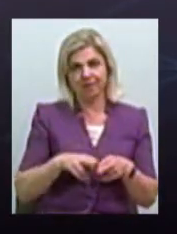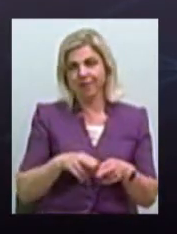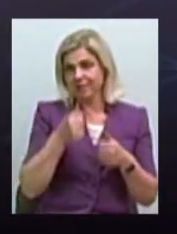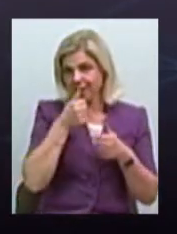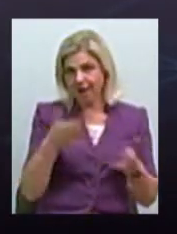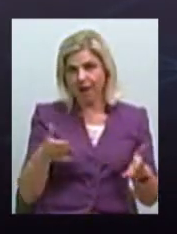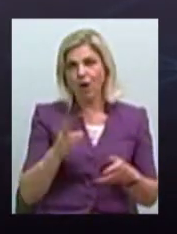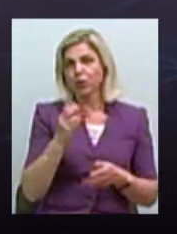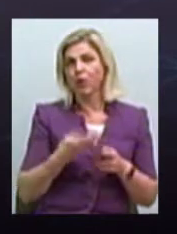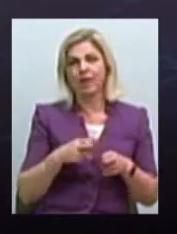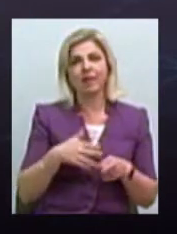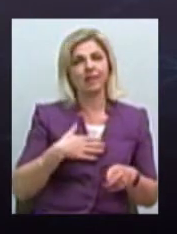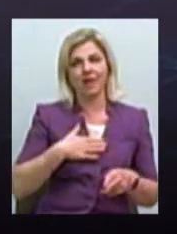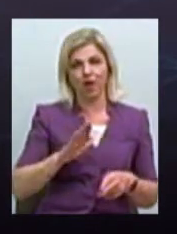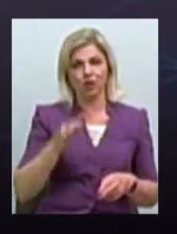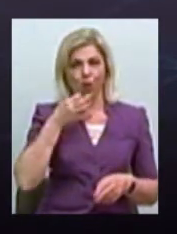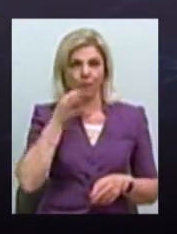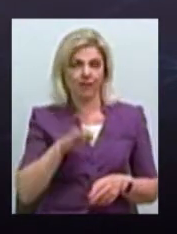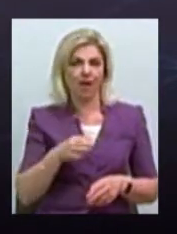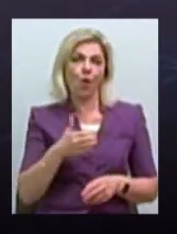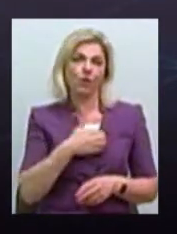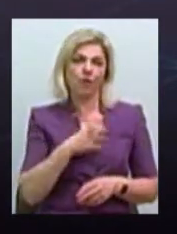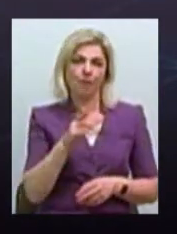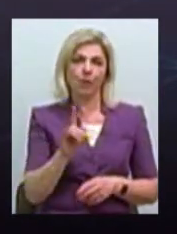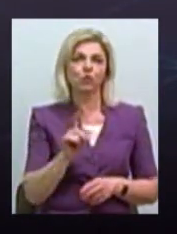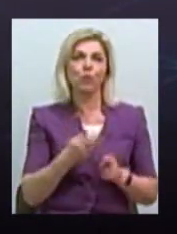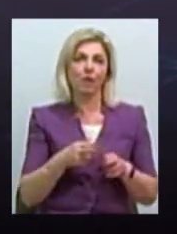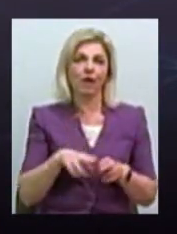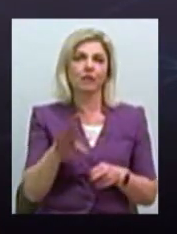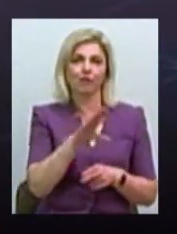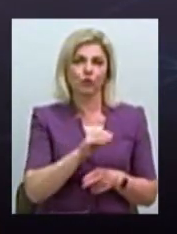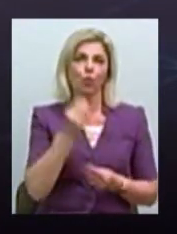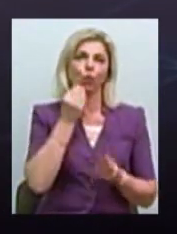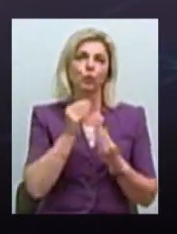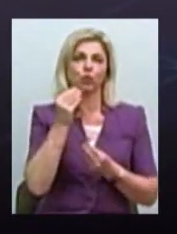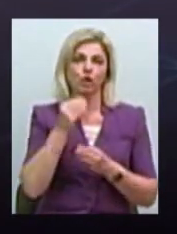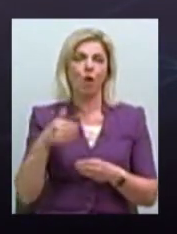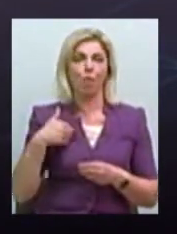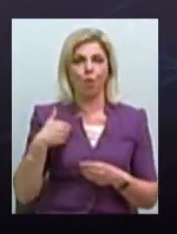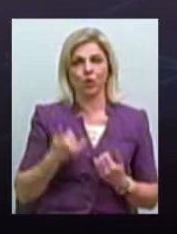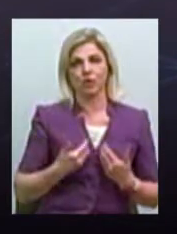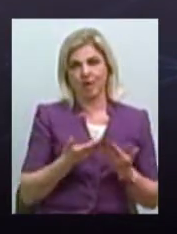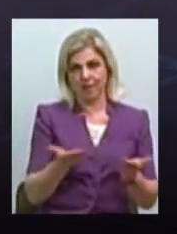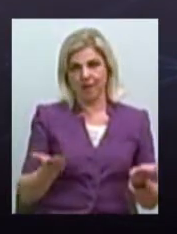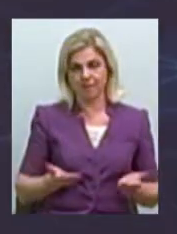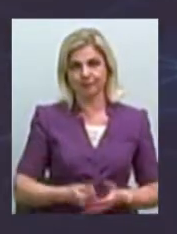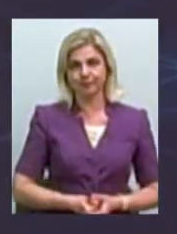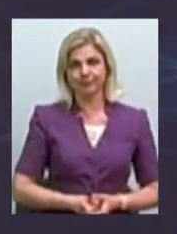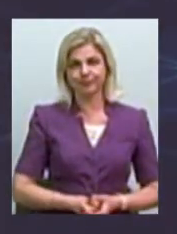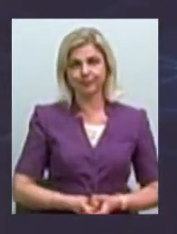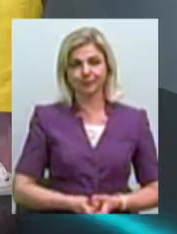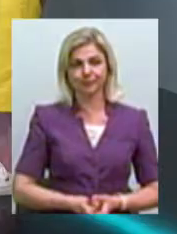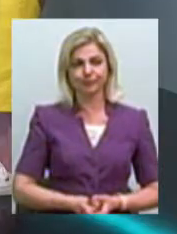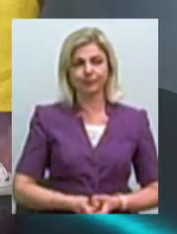уже, конечно, не наша компетенция. Мы бы, конечно, хотели, чтобы это все улучшалось в пользу нас и в пользу наших туристов.